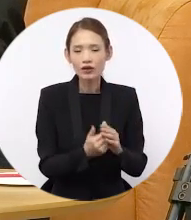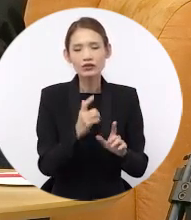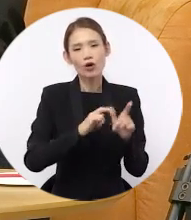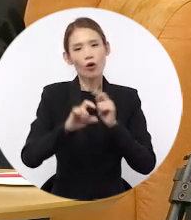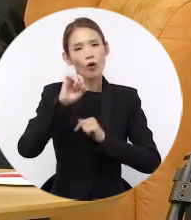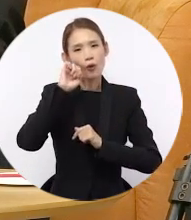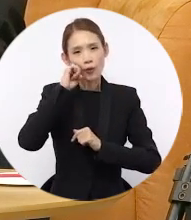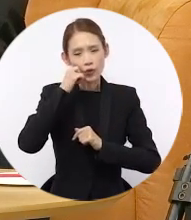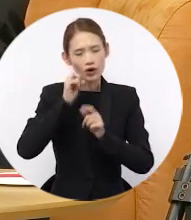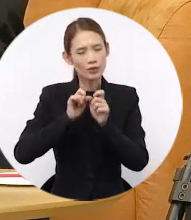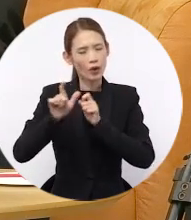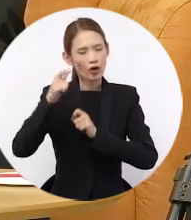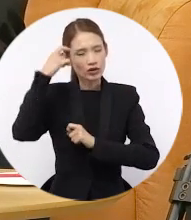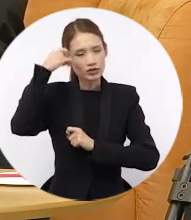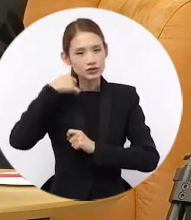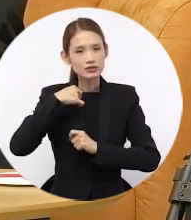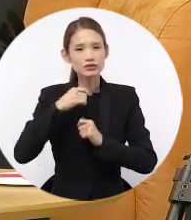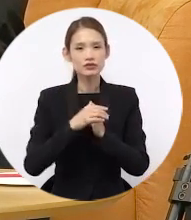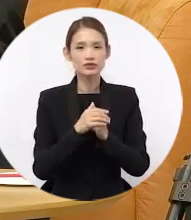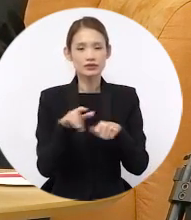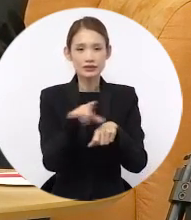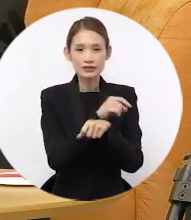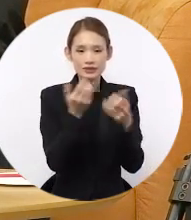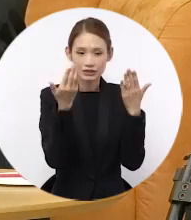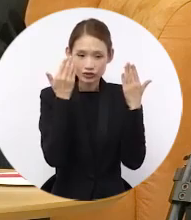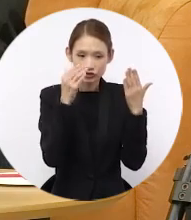조금 어렵고 굉장히 먼 일처럼 느껴질 수 있는데,